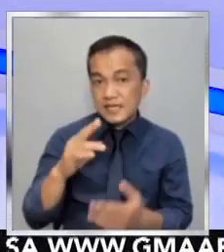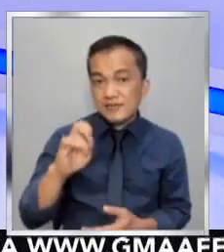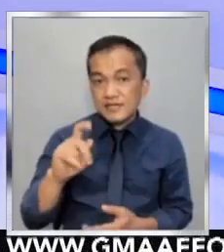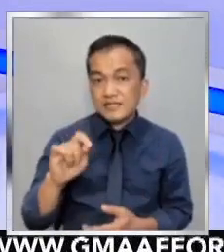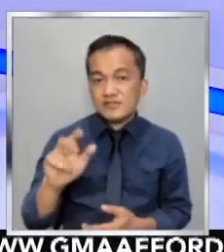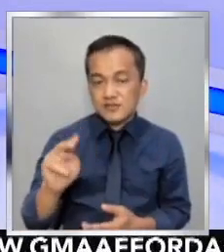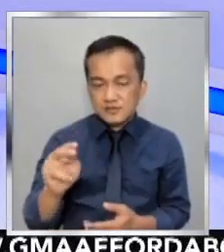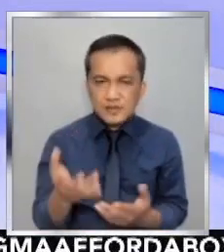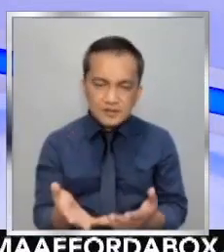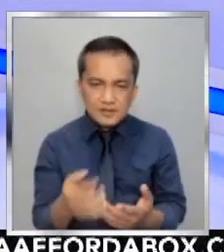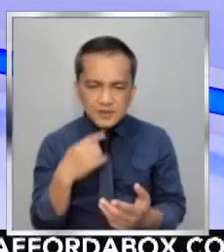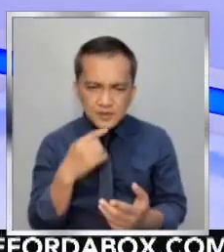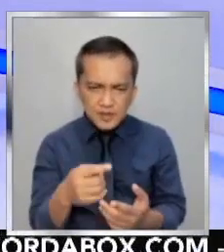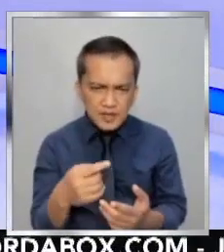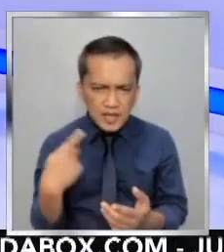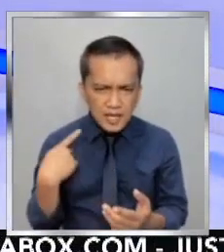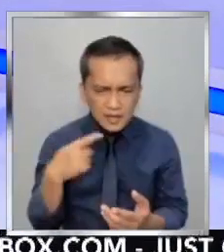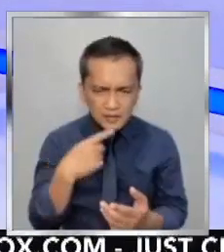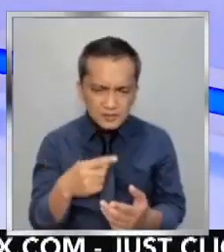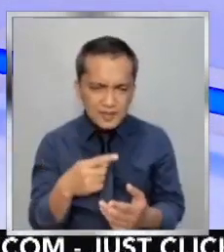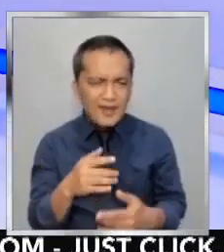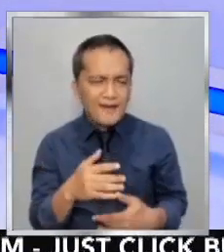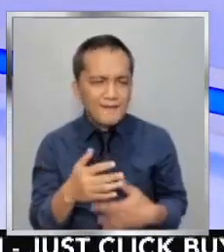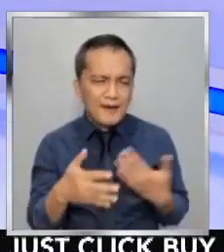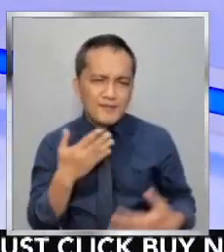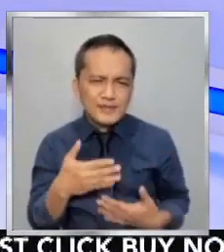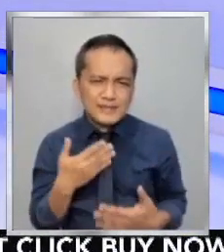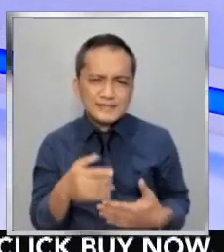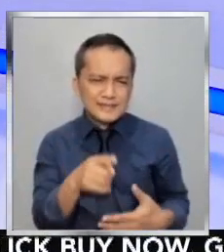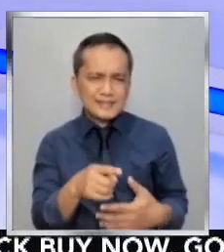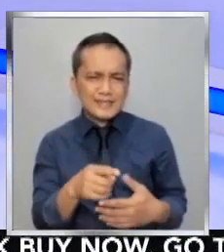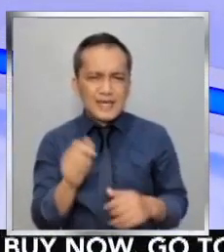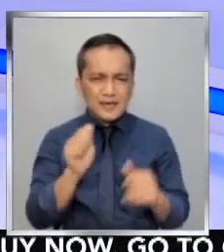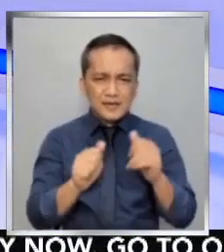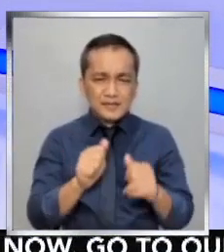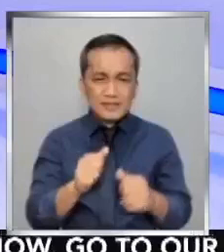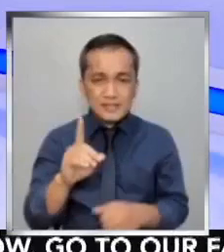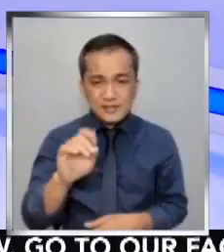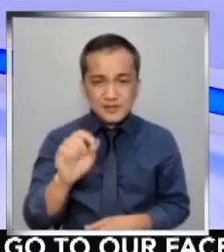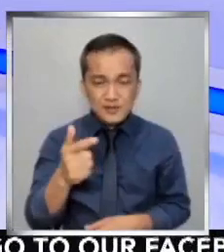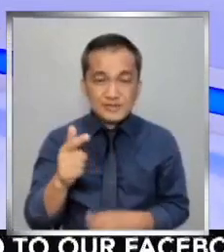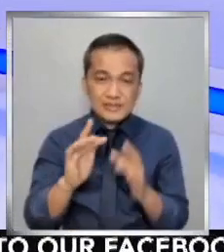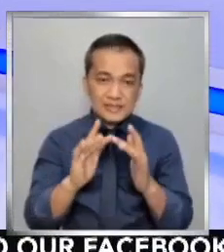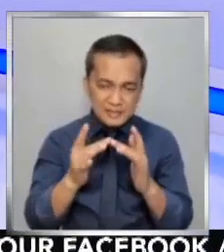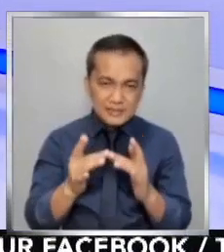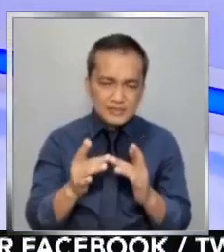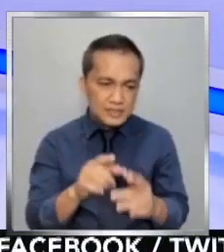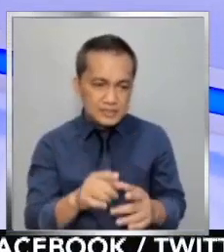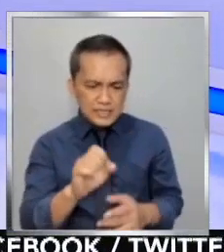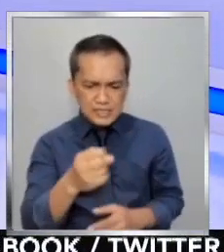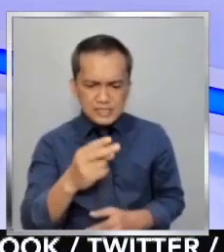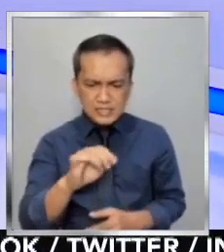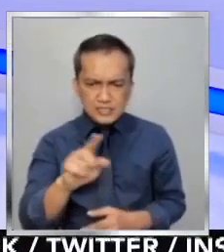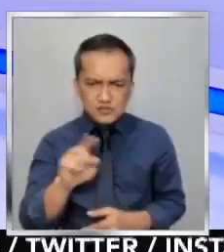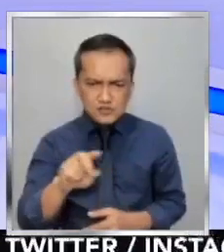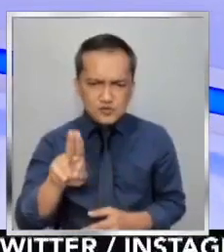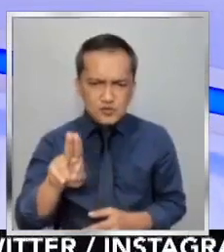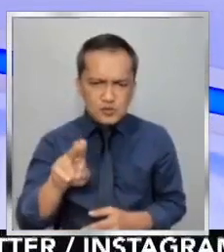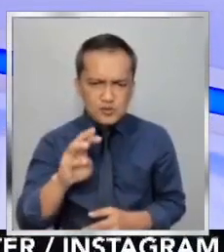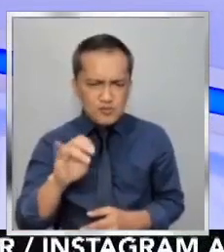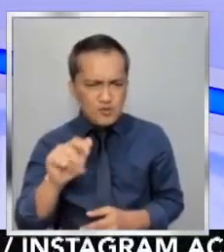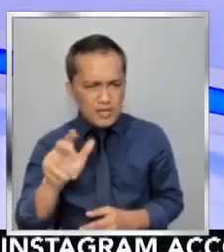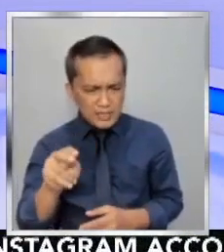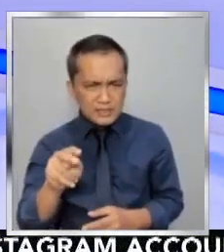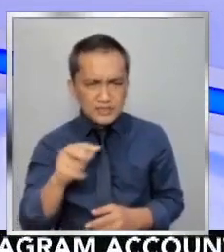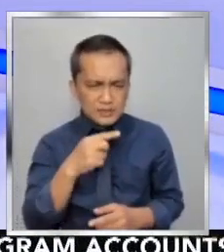Mala best actress po ang nakakaaliw na pag-acting ng isang fur baby sa social media. Ang Shih Tzu na si Mulan, tila hook na hook